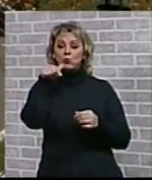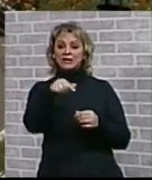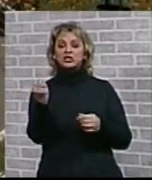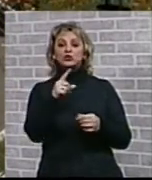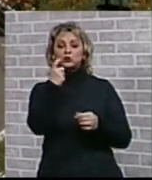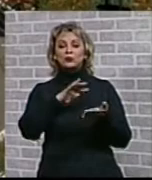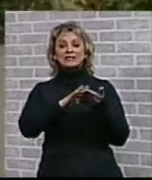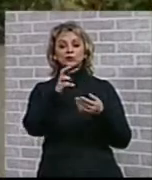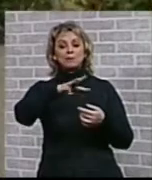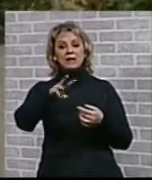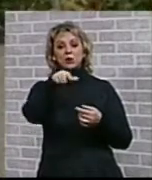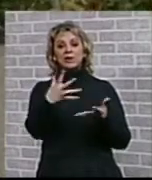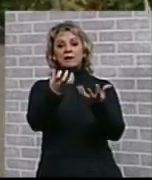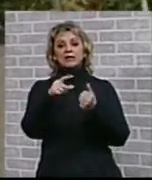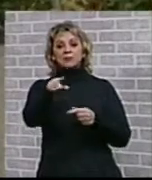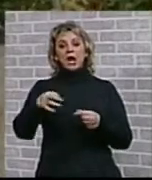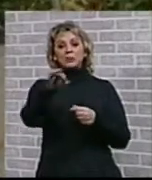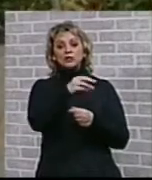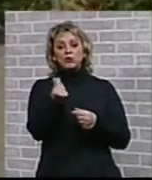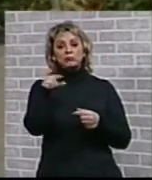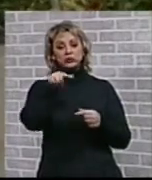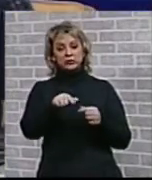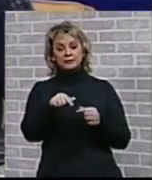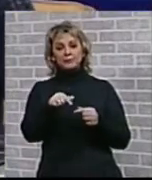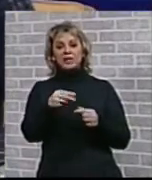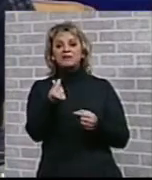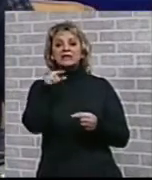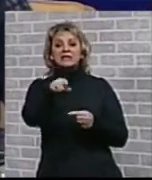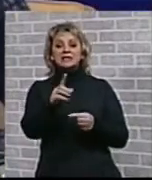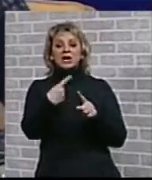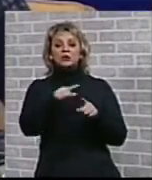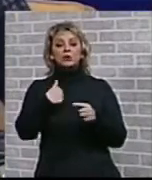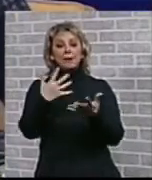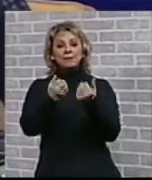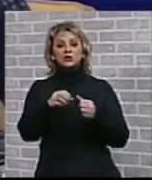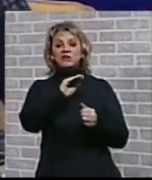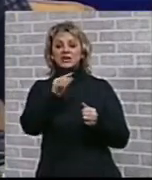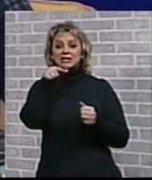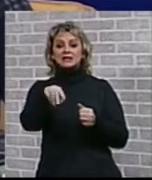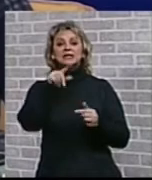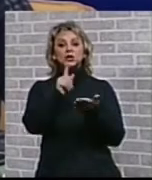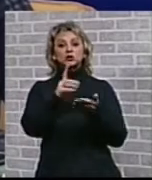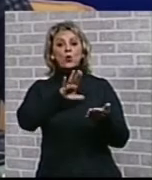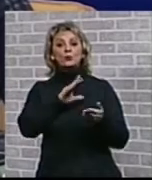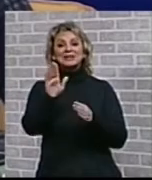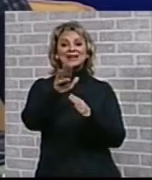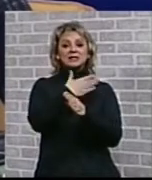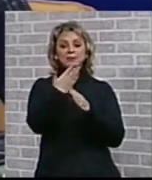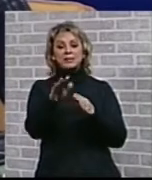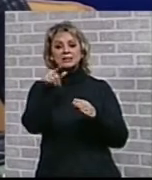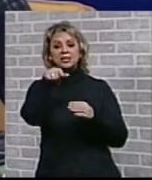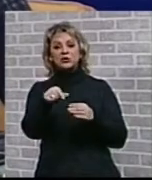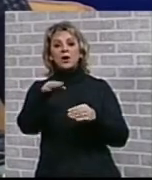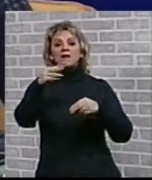Еще 190 миллионов возьмут из областного бюджета. Финансирование, которое мы получаем с федерации, должно быть распределено